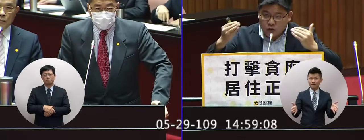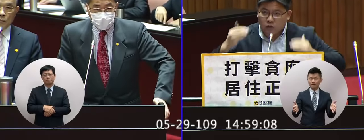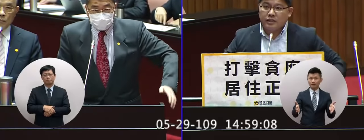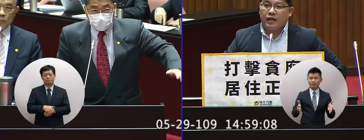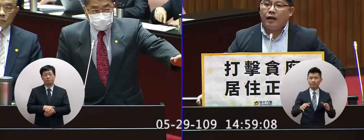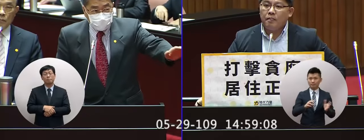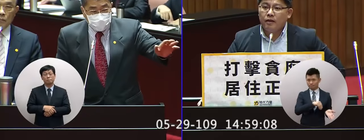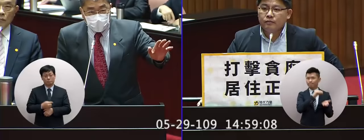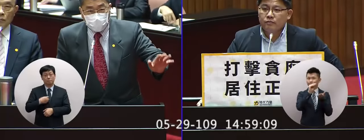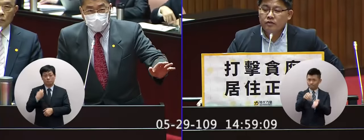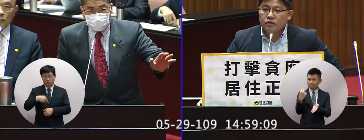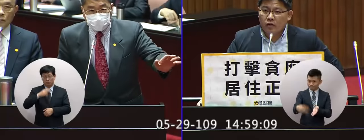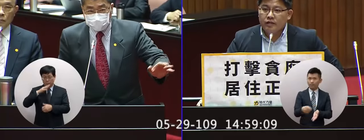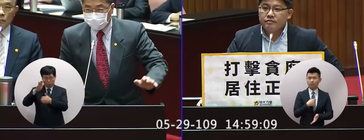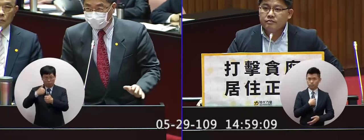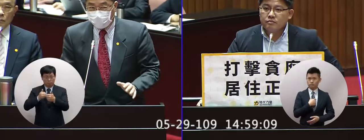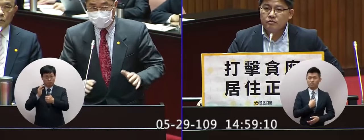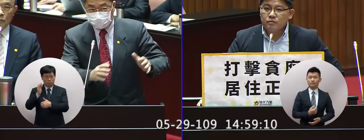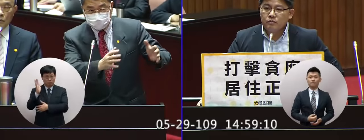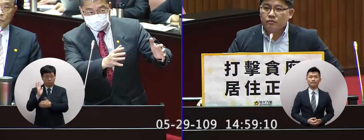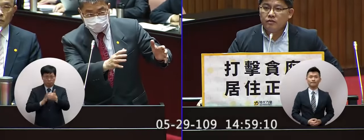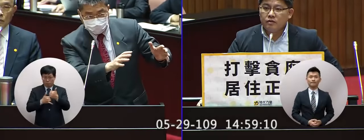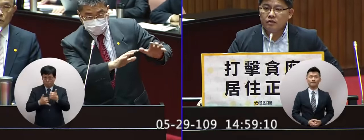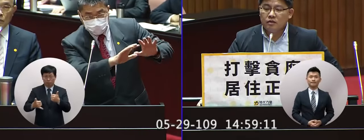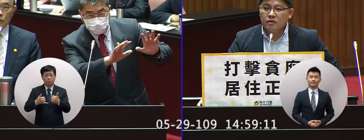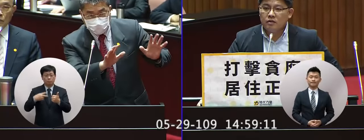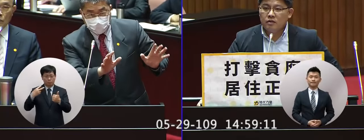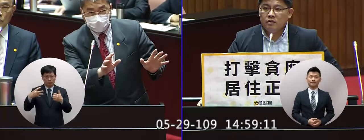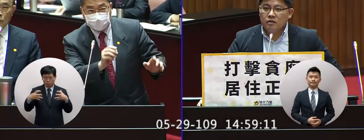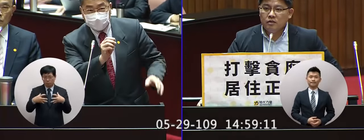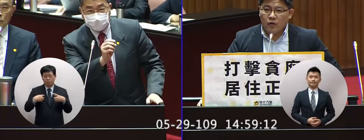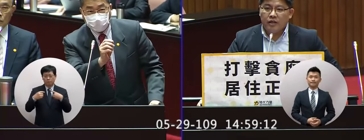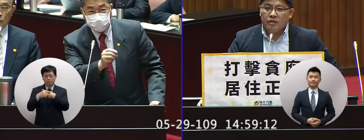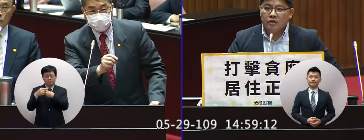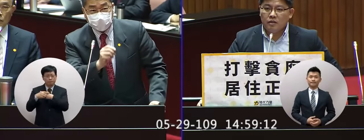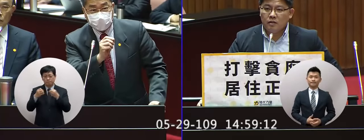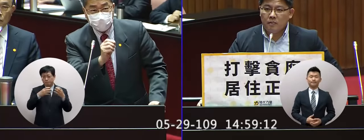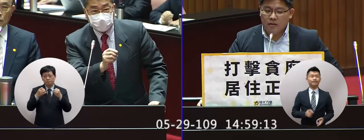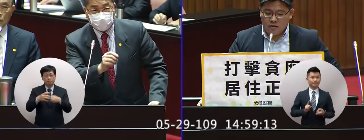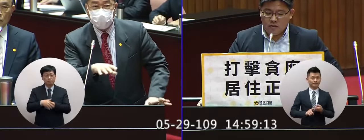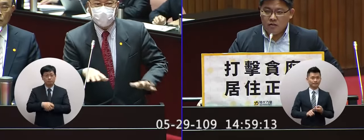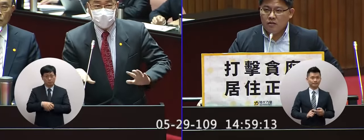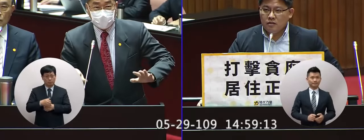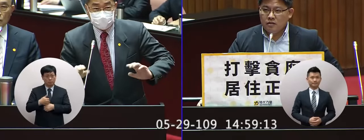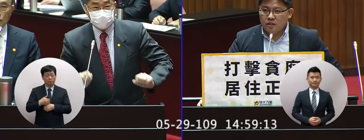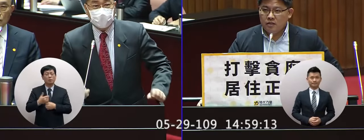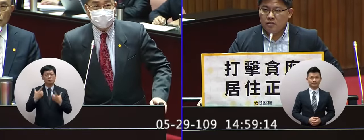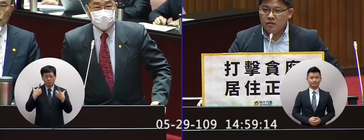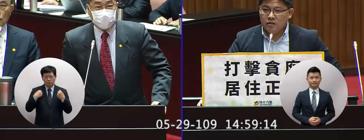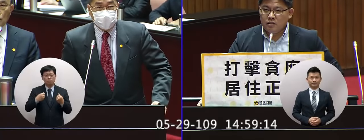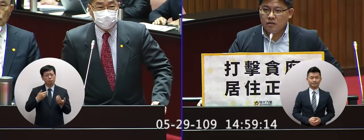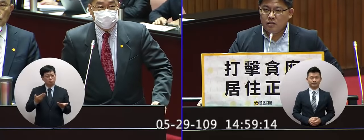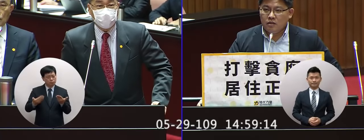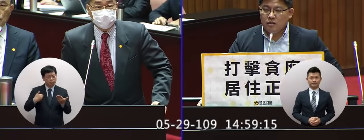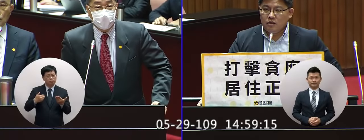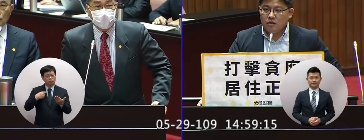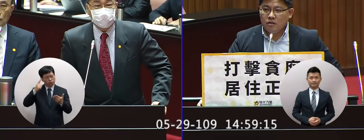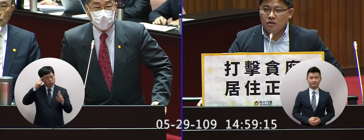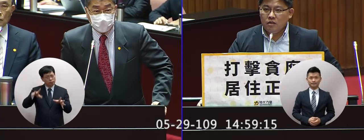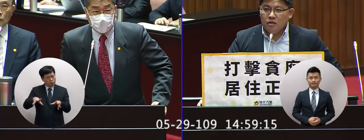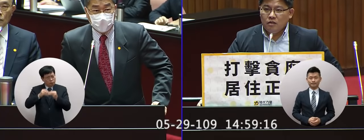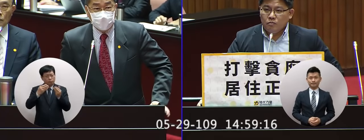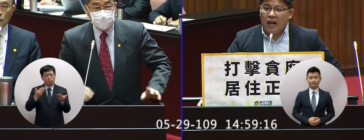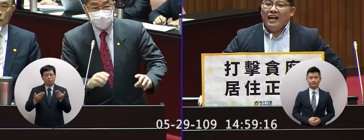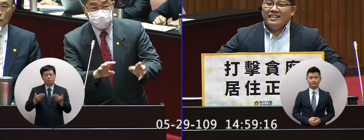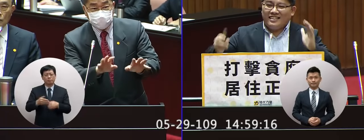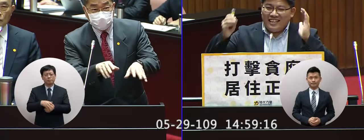应该把它送进来？ 我 来 个政委哈，我来个政委啊，较紧这方面啊。同时有大家有意见的，我看应该是啊，政协了有相当的